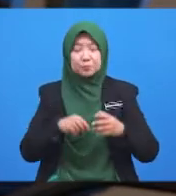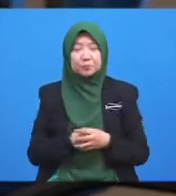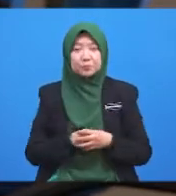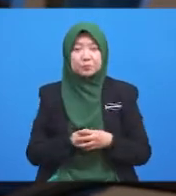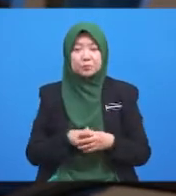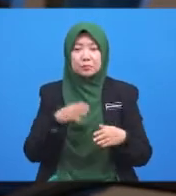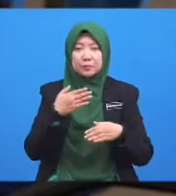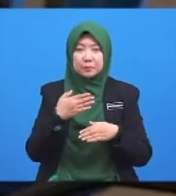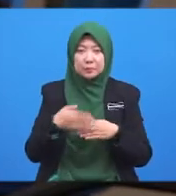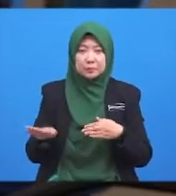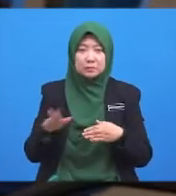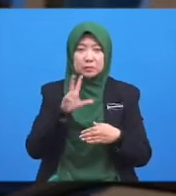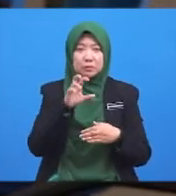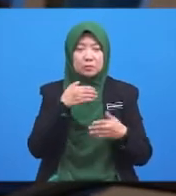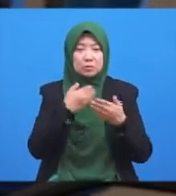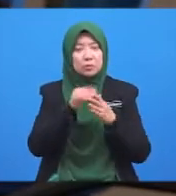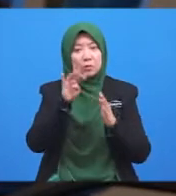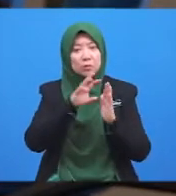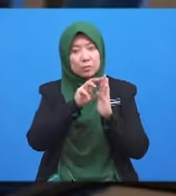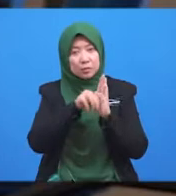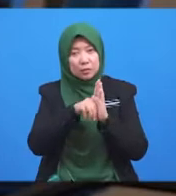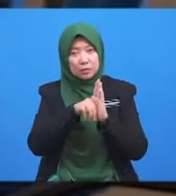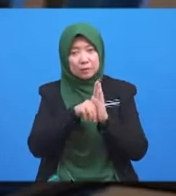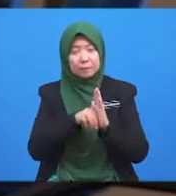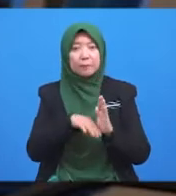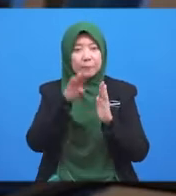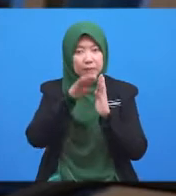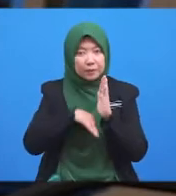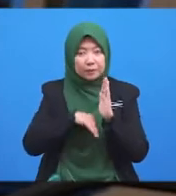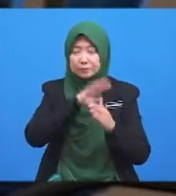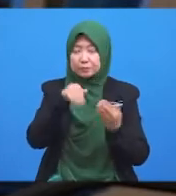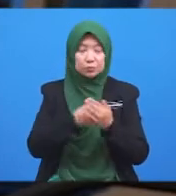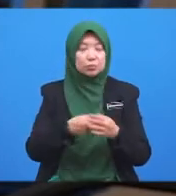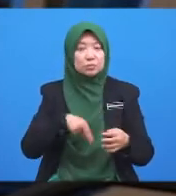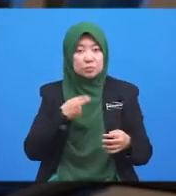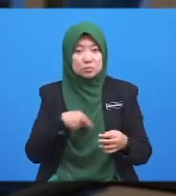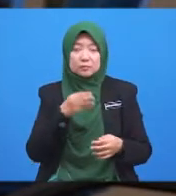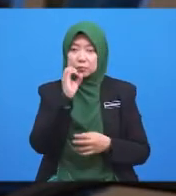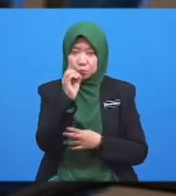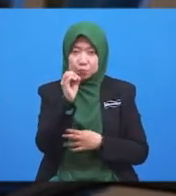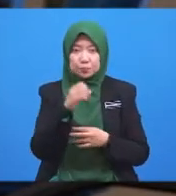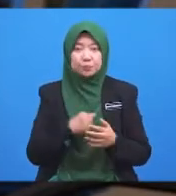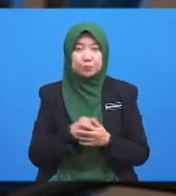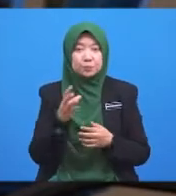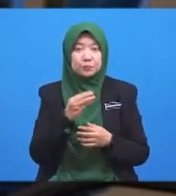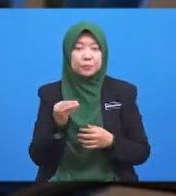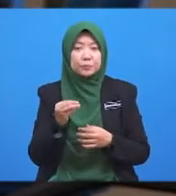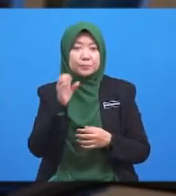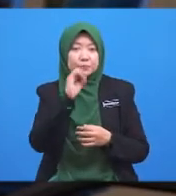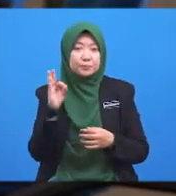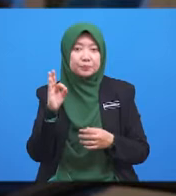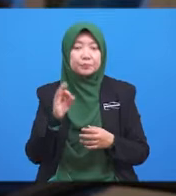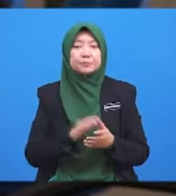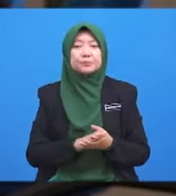Selepas 30 hingga 40 minit, turunkan semua intensiti kepada sifar dan matikan